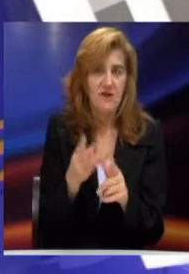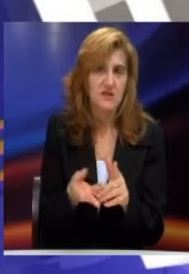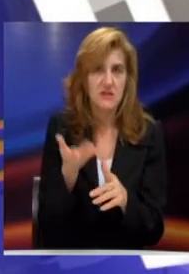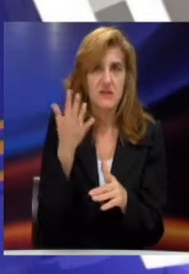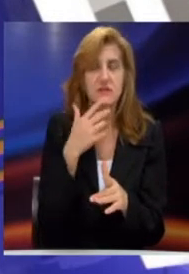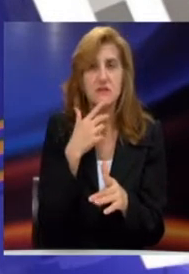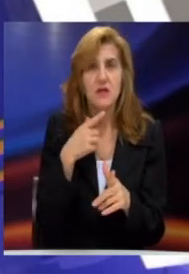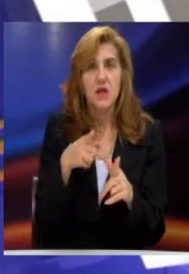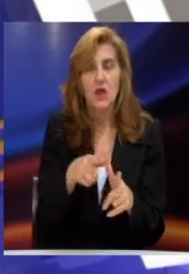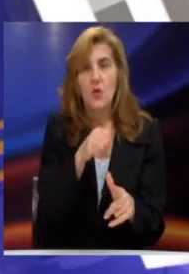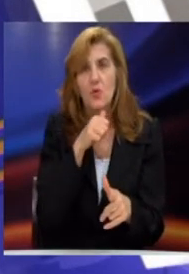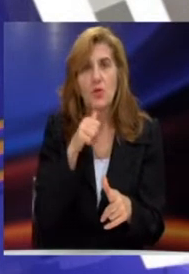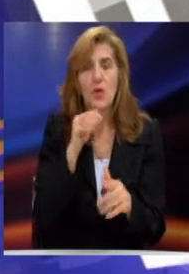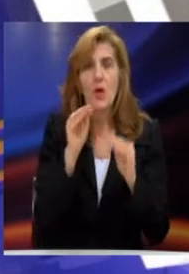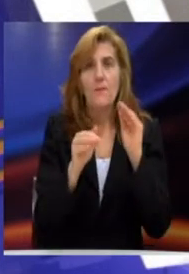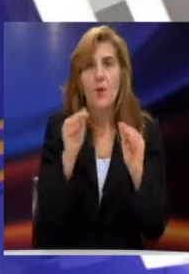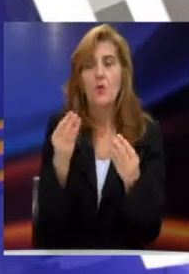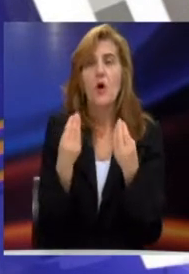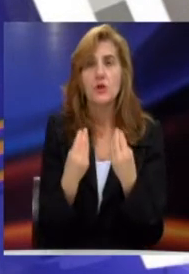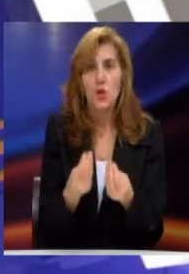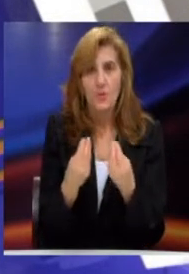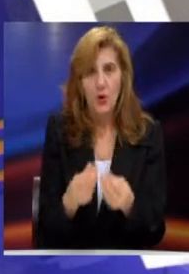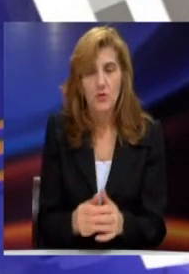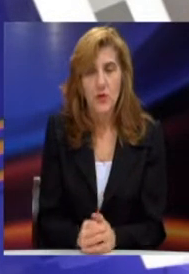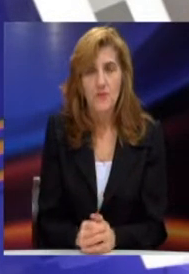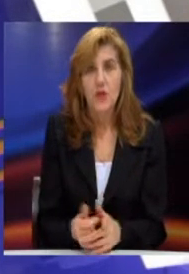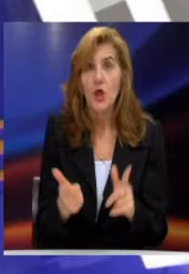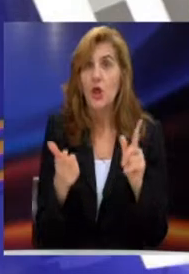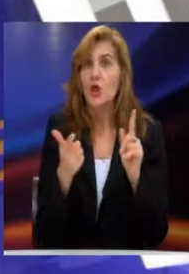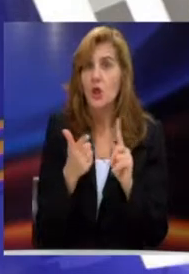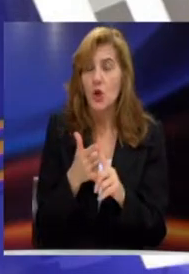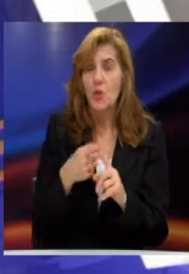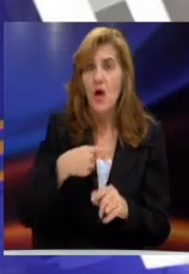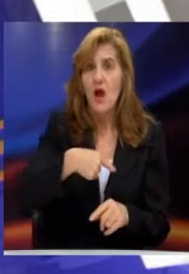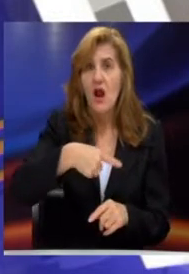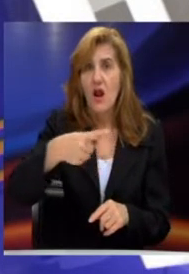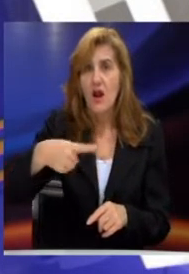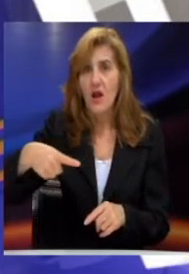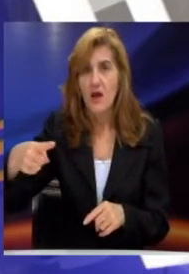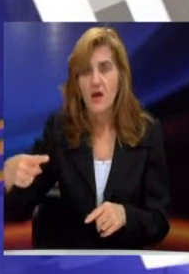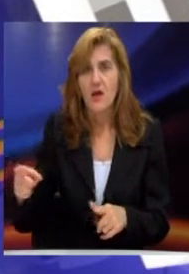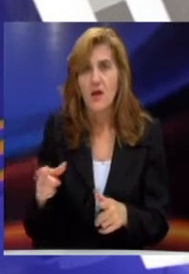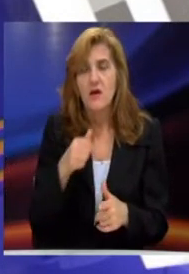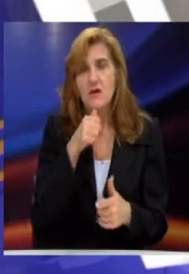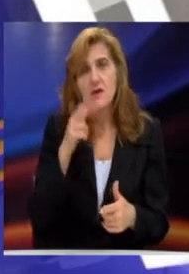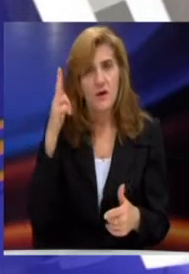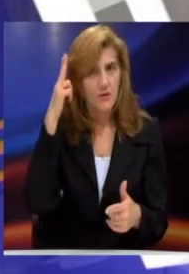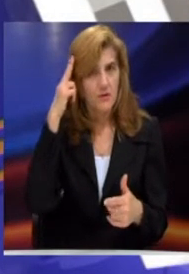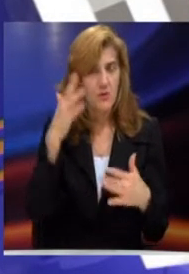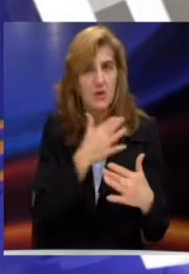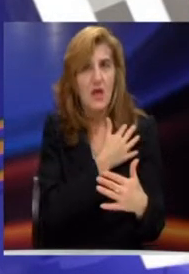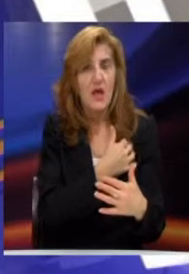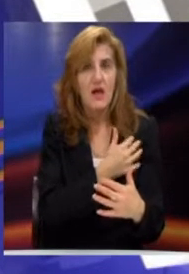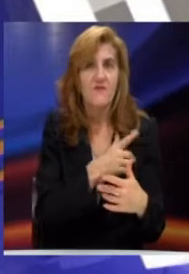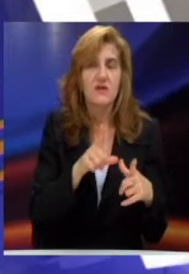kažem. I ona je prije svega poruka dobrote. Druga linija je dizanje brenda naive,